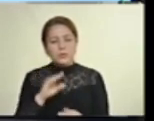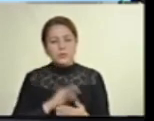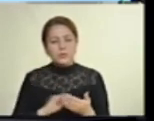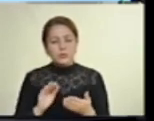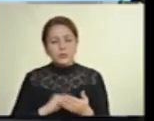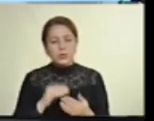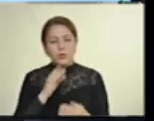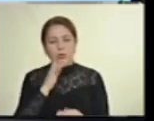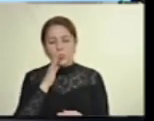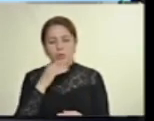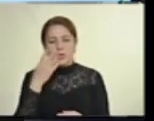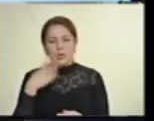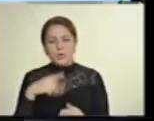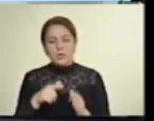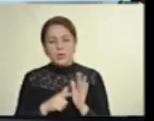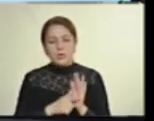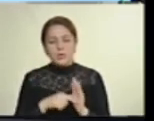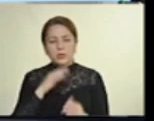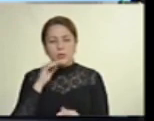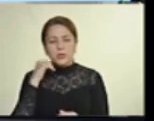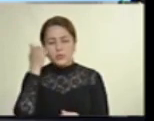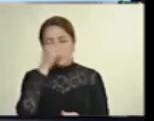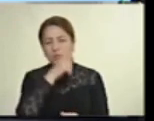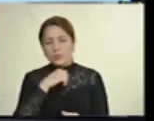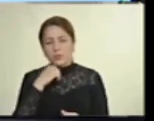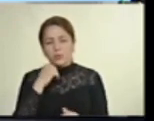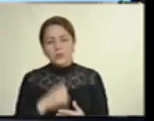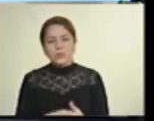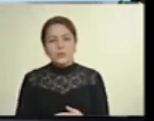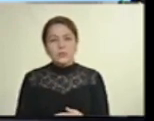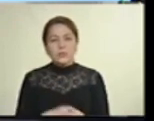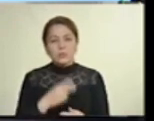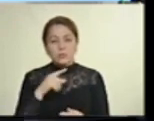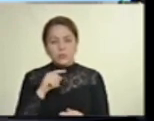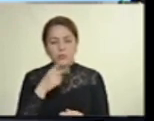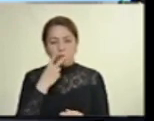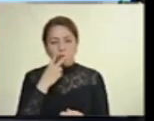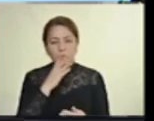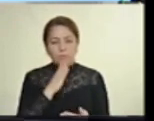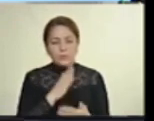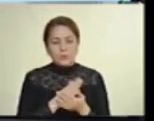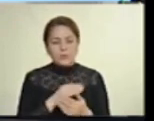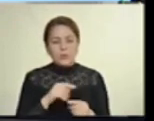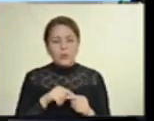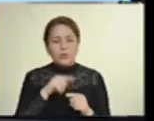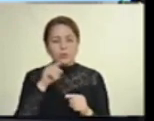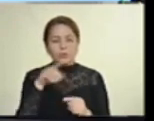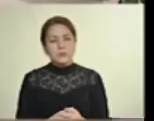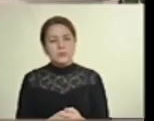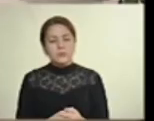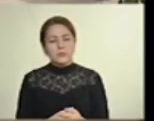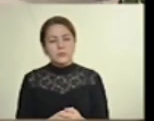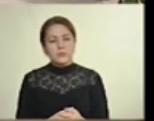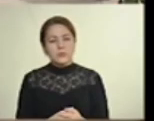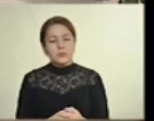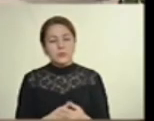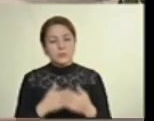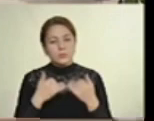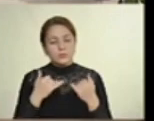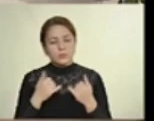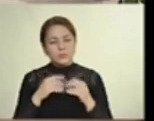esa 47 yilni tashkil qiladi. Bundan ko'rinib turibdiki, uzoq yashash mumkin.